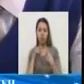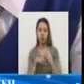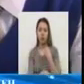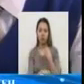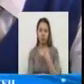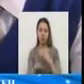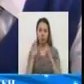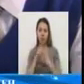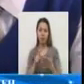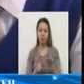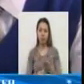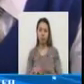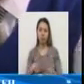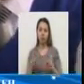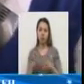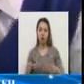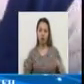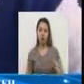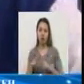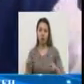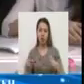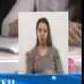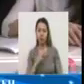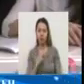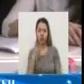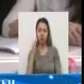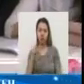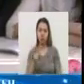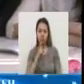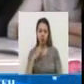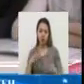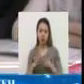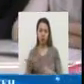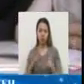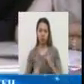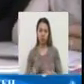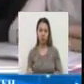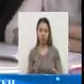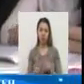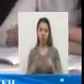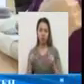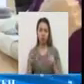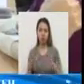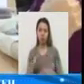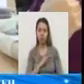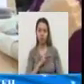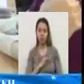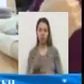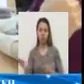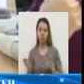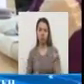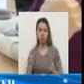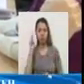мәдениетті қалыптастыру мақсатында адал ұрпақ клубтары жұмыс жасайды. 4000-ға жуық мектеп оқушысы аталмыш клубтарға мүшелік етеді. Дөңгелек үстелге келген